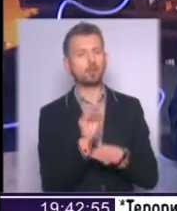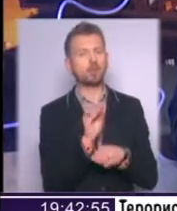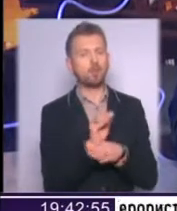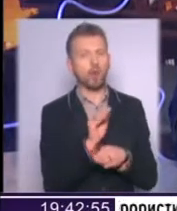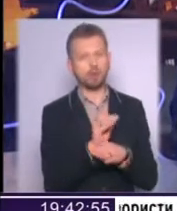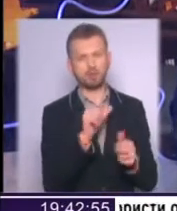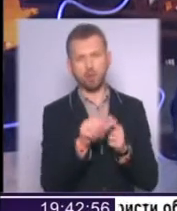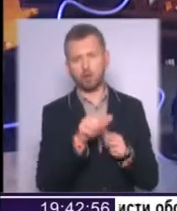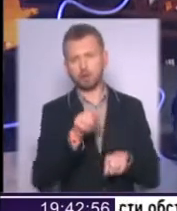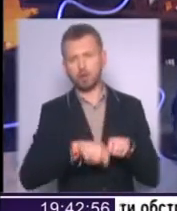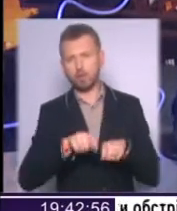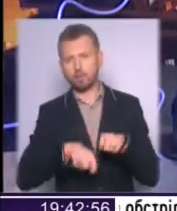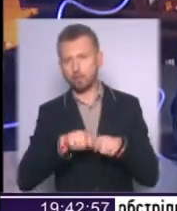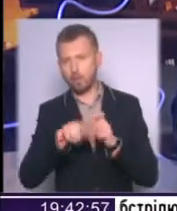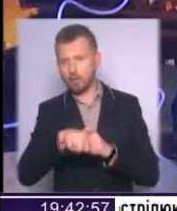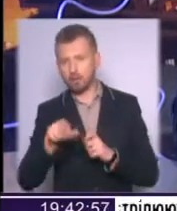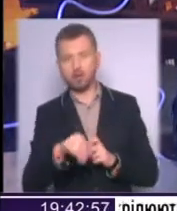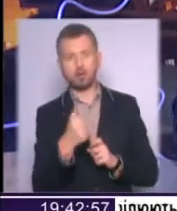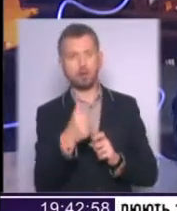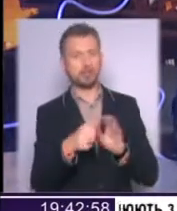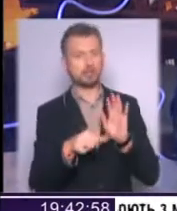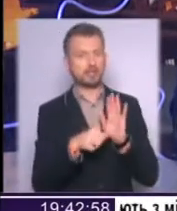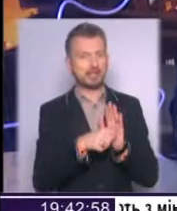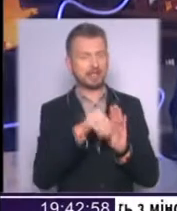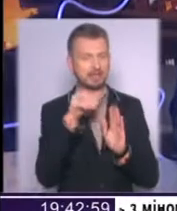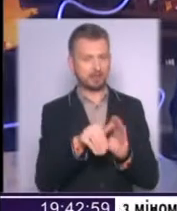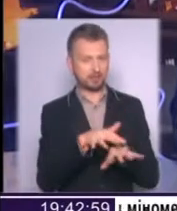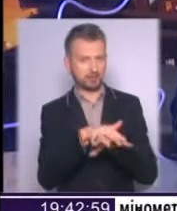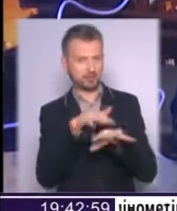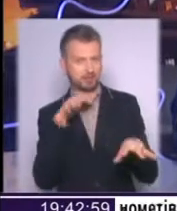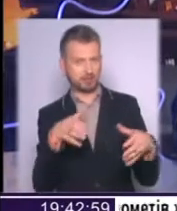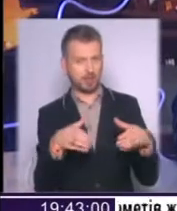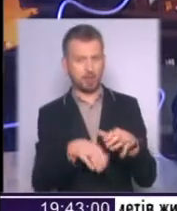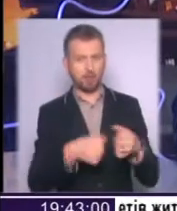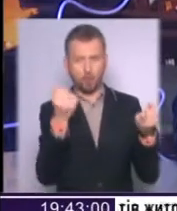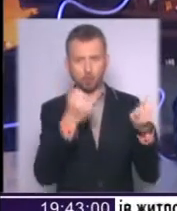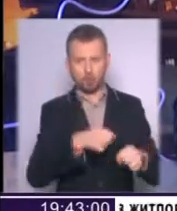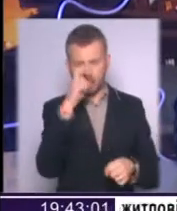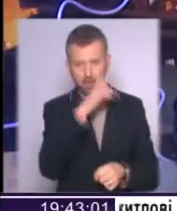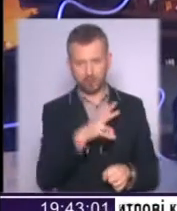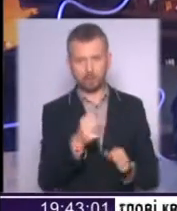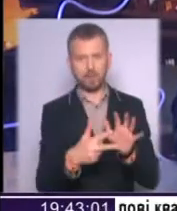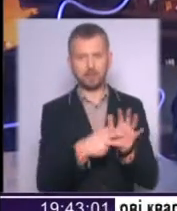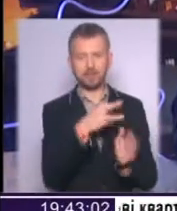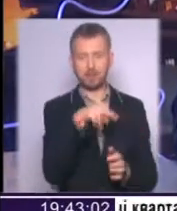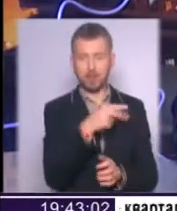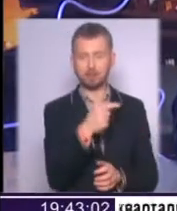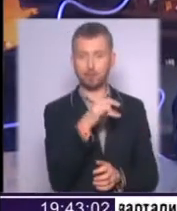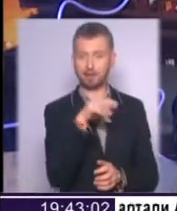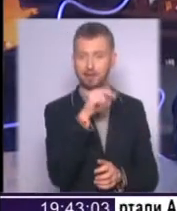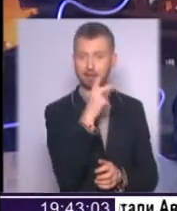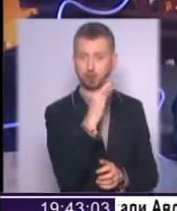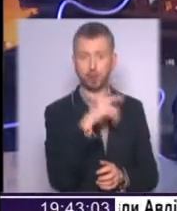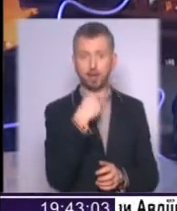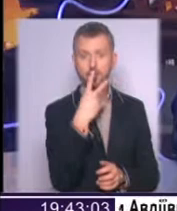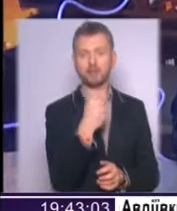там ревізорів, як Гордієнка і його 6 тисяч ревізорів, пограбували країну на 8 мільярдів, а Гордієнко каже, що на 20